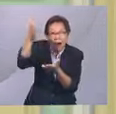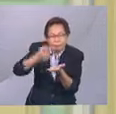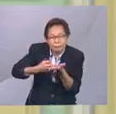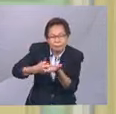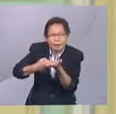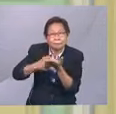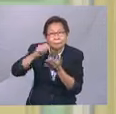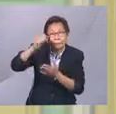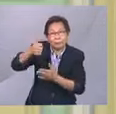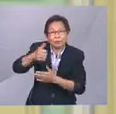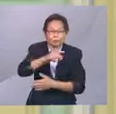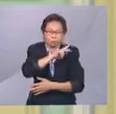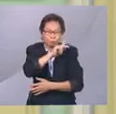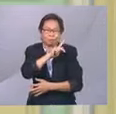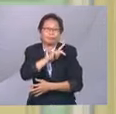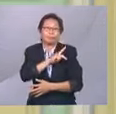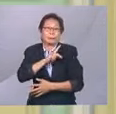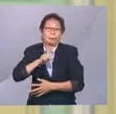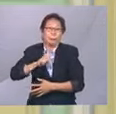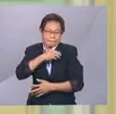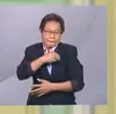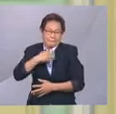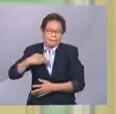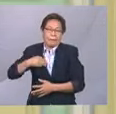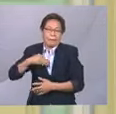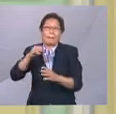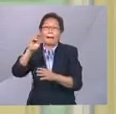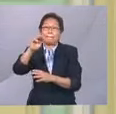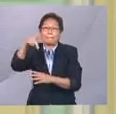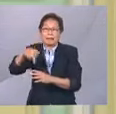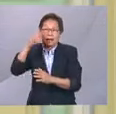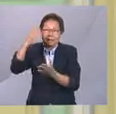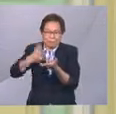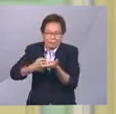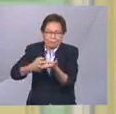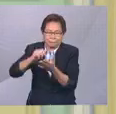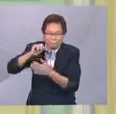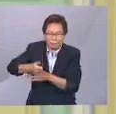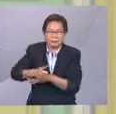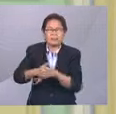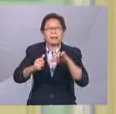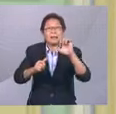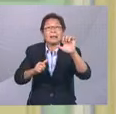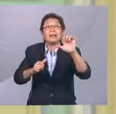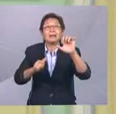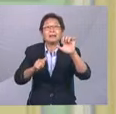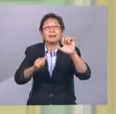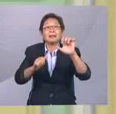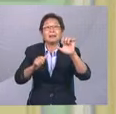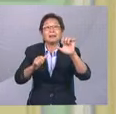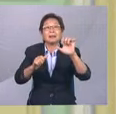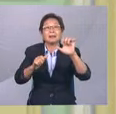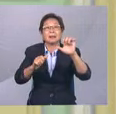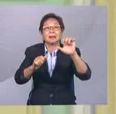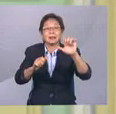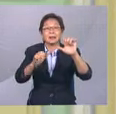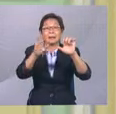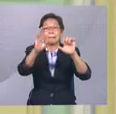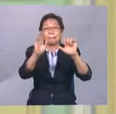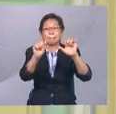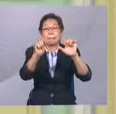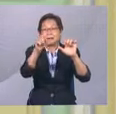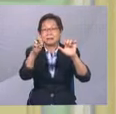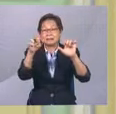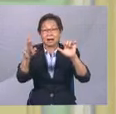saya besok kita akan bichang dalam kabinet Mbak ada berpandangan ibadah ibu Iya